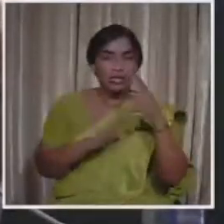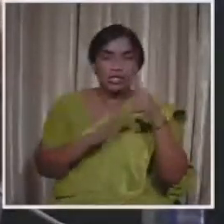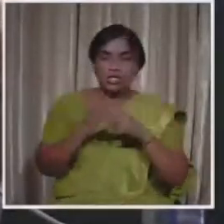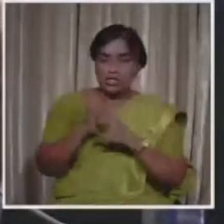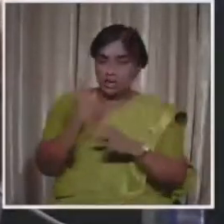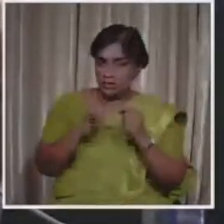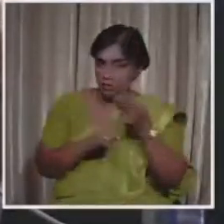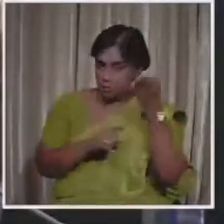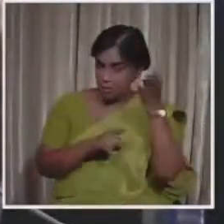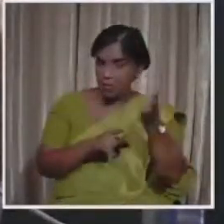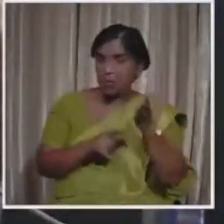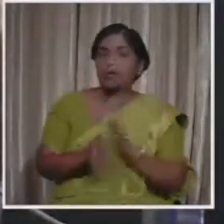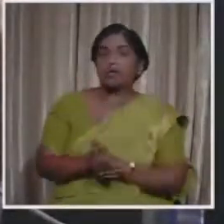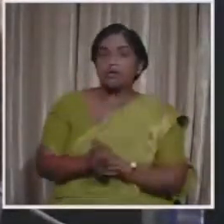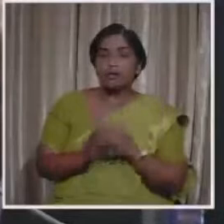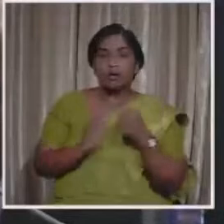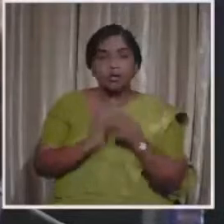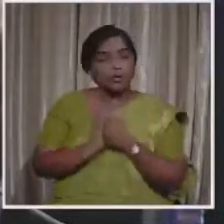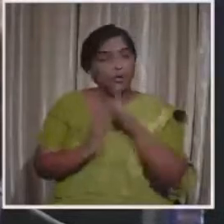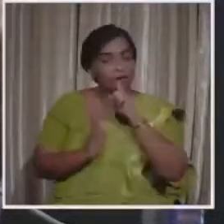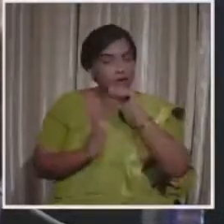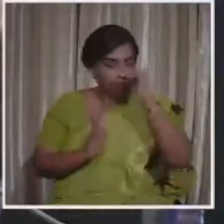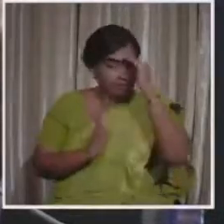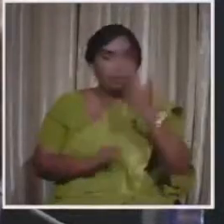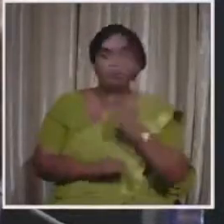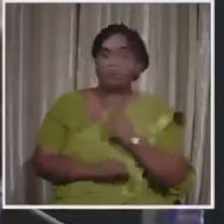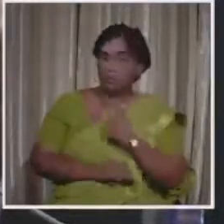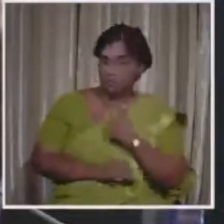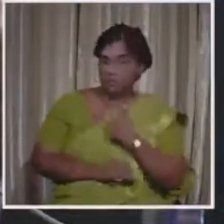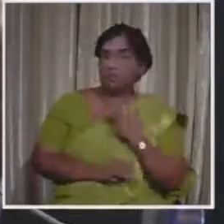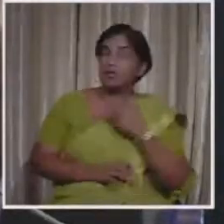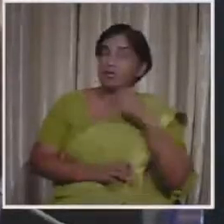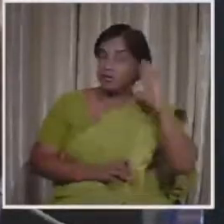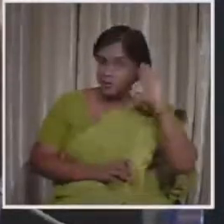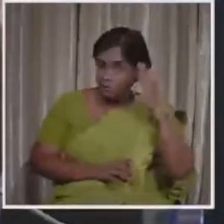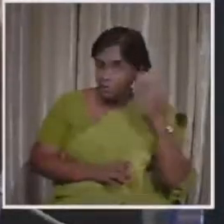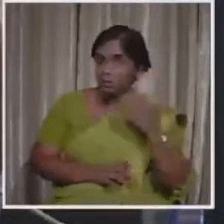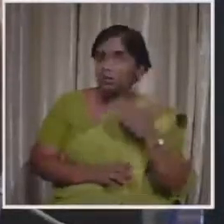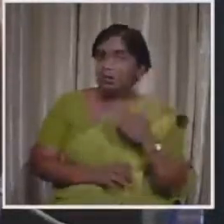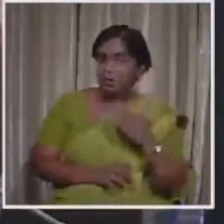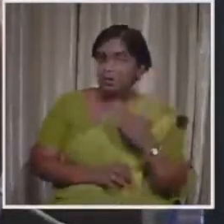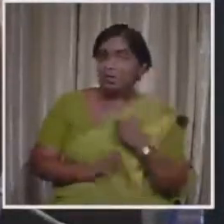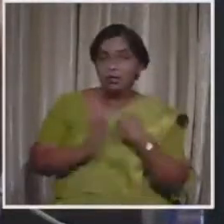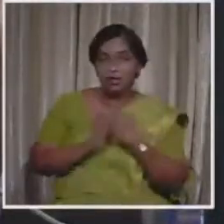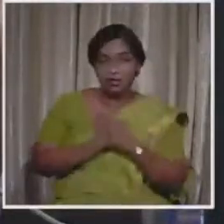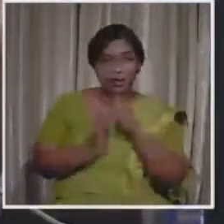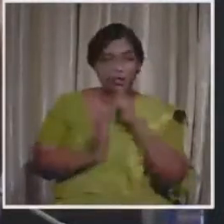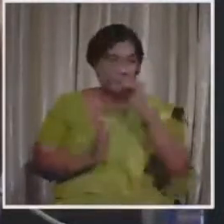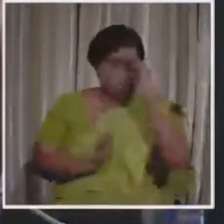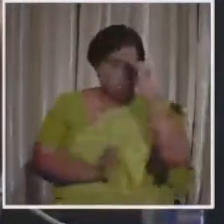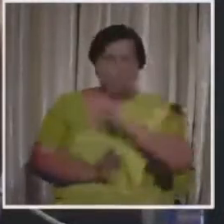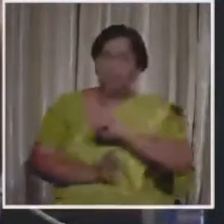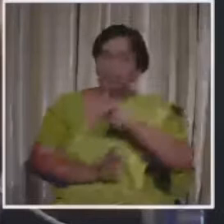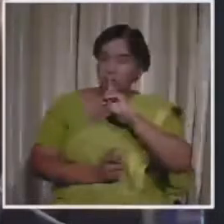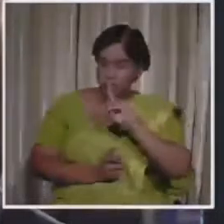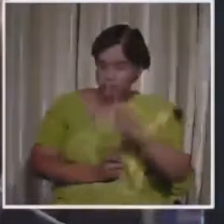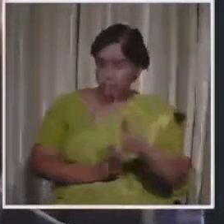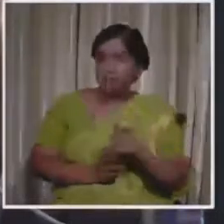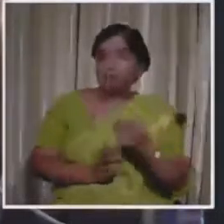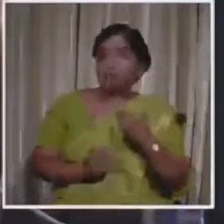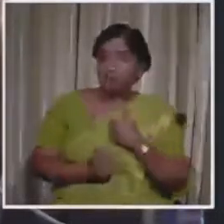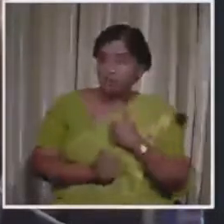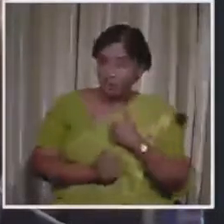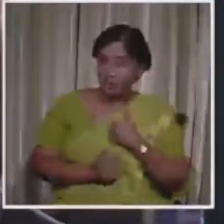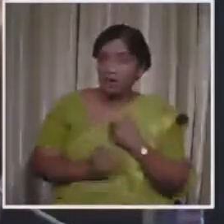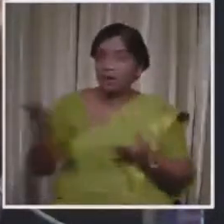පෙරමුණ. ඒක නිසා ගරු කතානායකතුමනි මම විශේෂයෙන්ම මේ ගරු කතානායකතුමාගෙන් ඉල්ලීමක් කරනවා මගේ